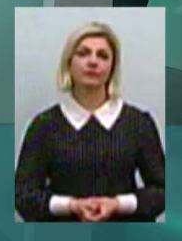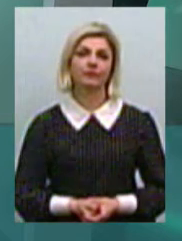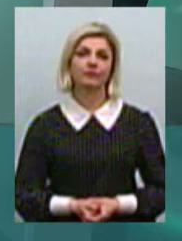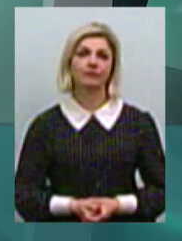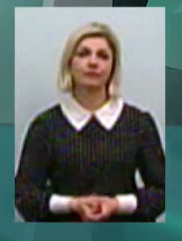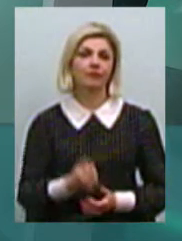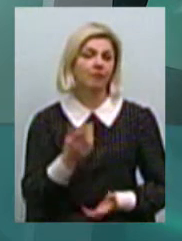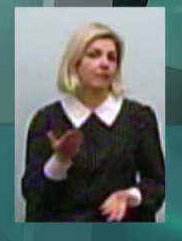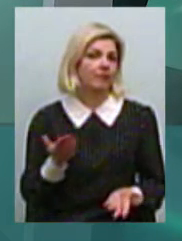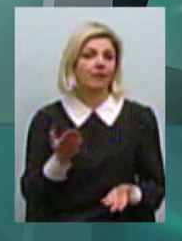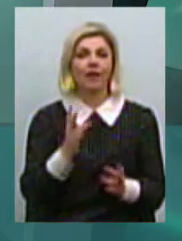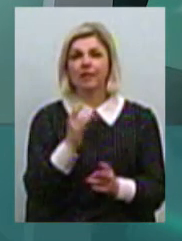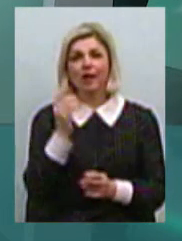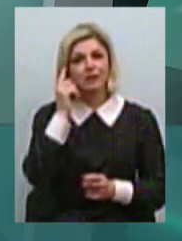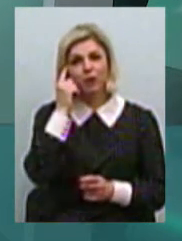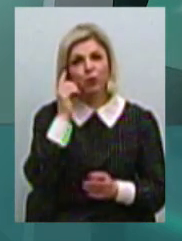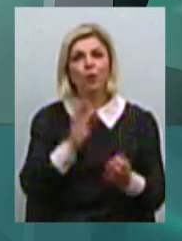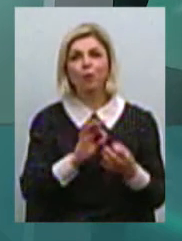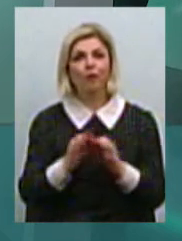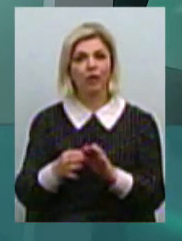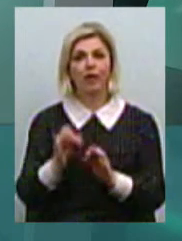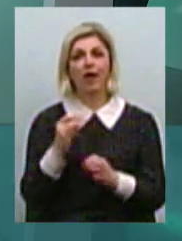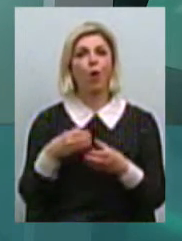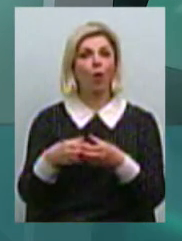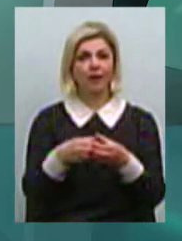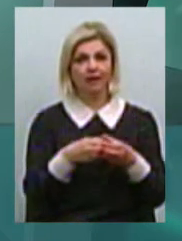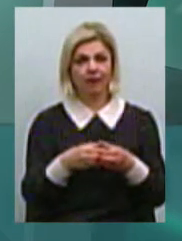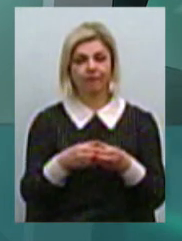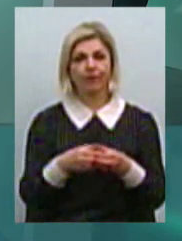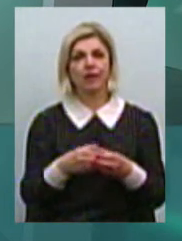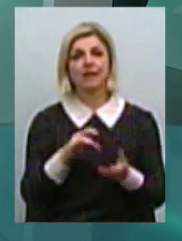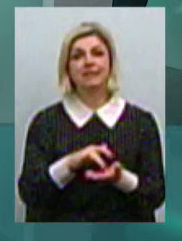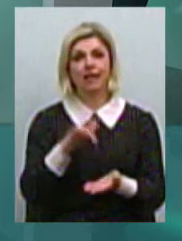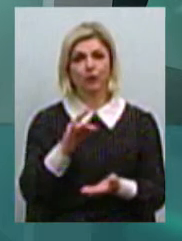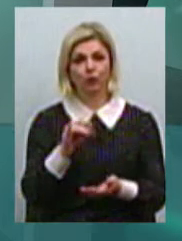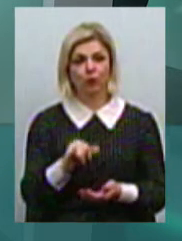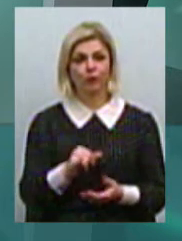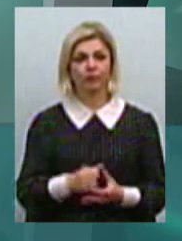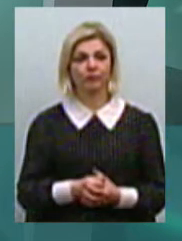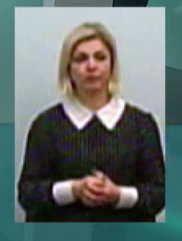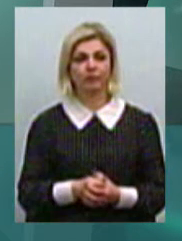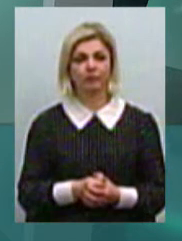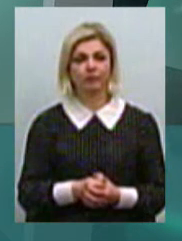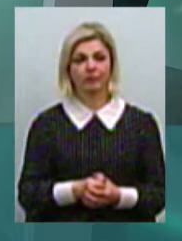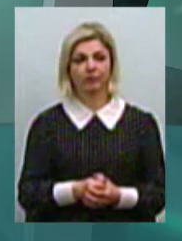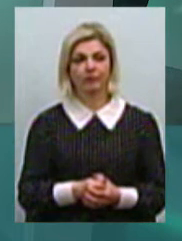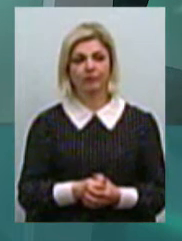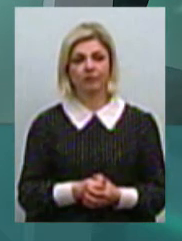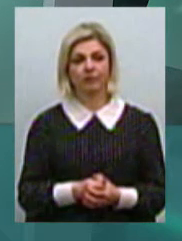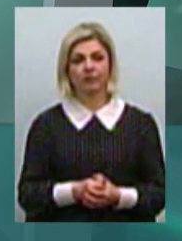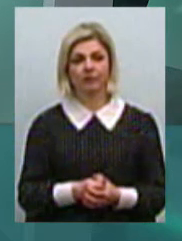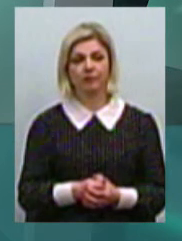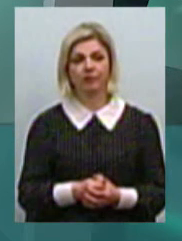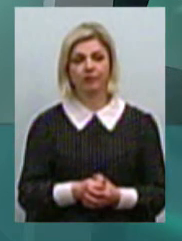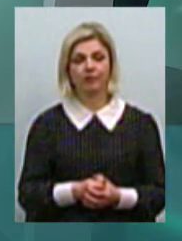не задумувалися і колектив центру авторський. Я якось не